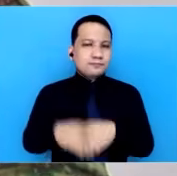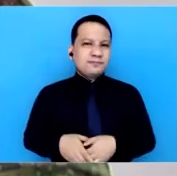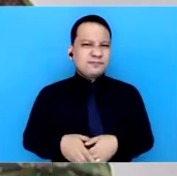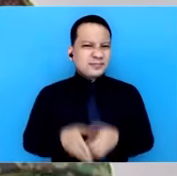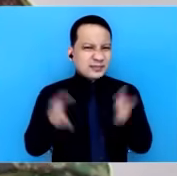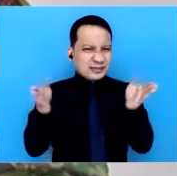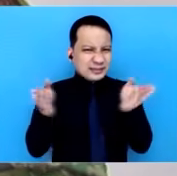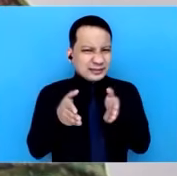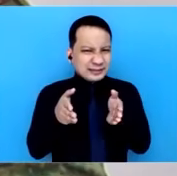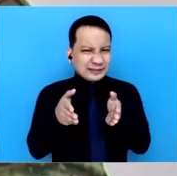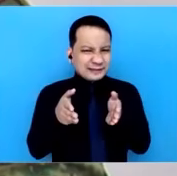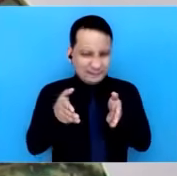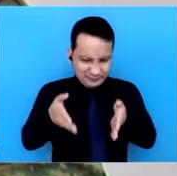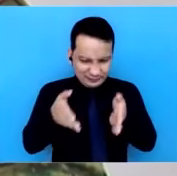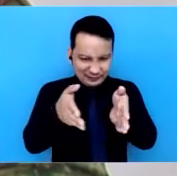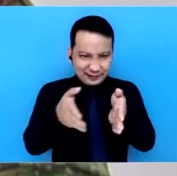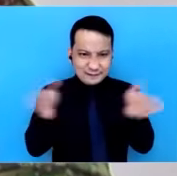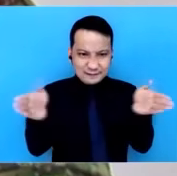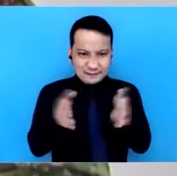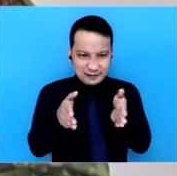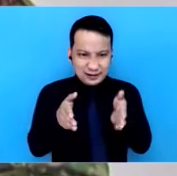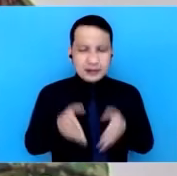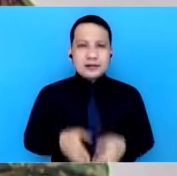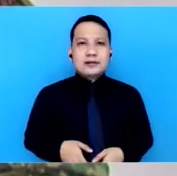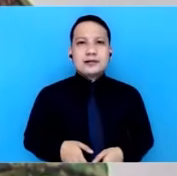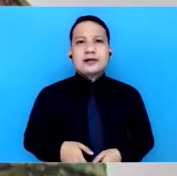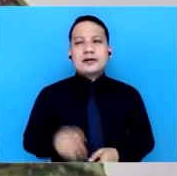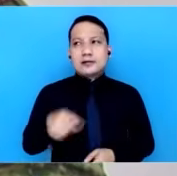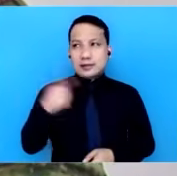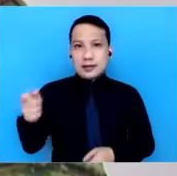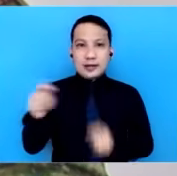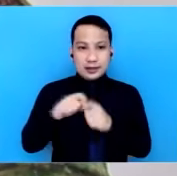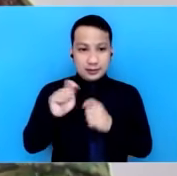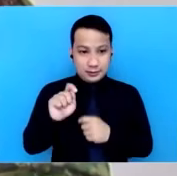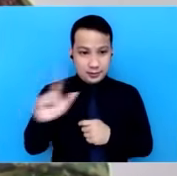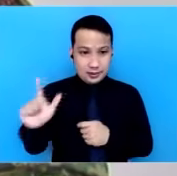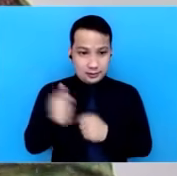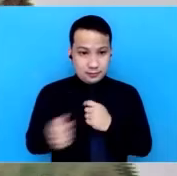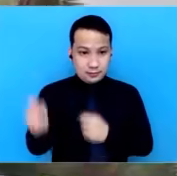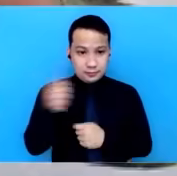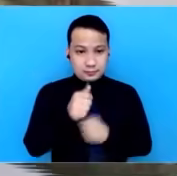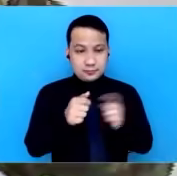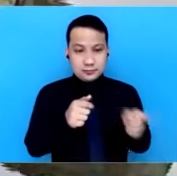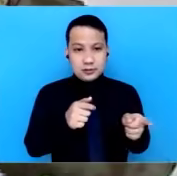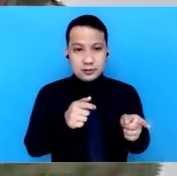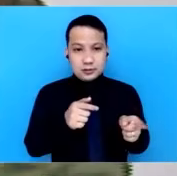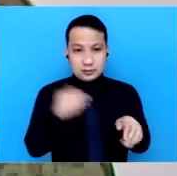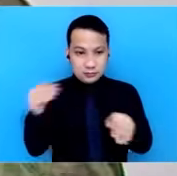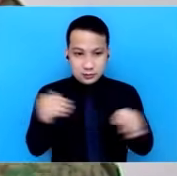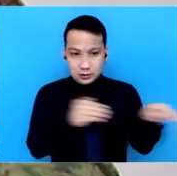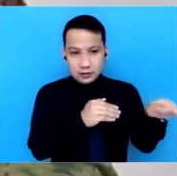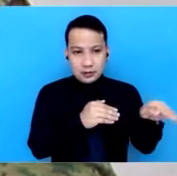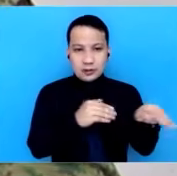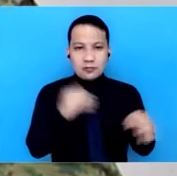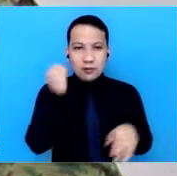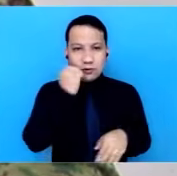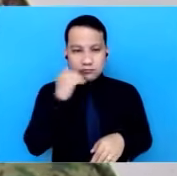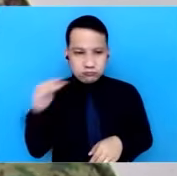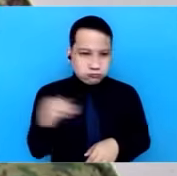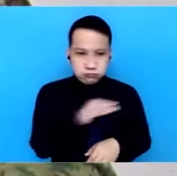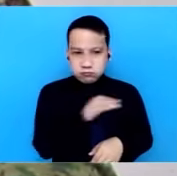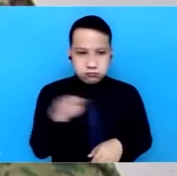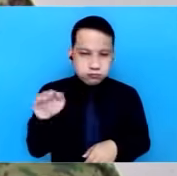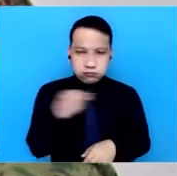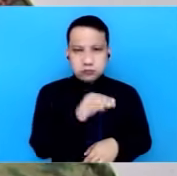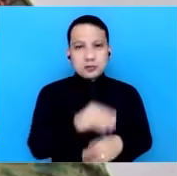kalsada. The team leader was flagging down this truck kasi para daan-daan makaalis muna and then para